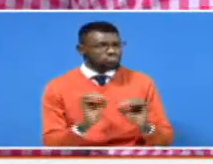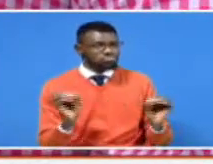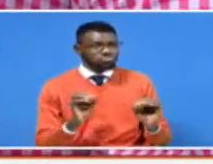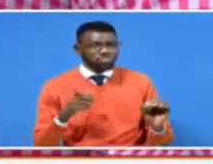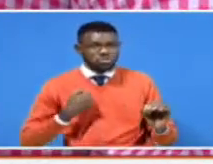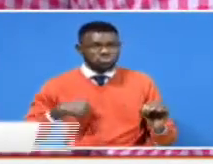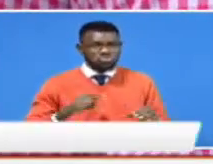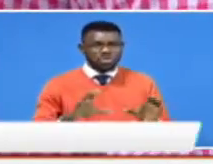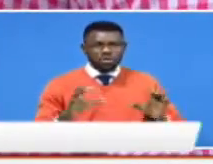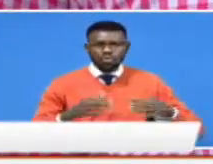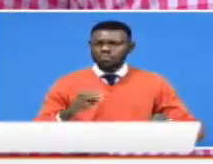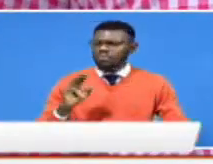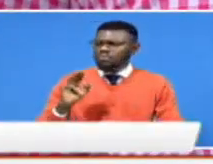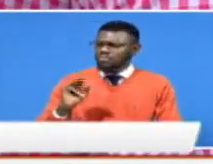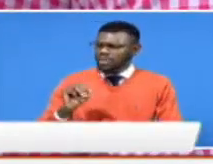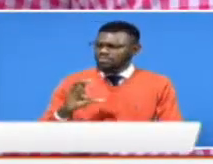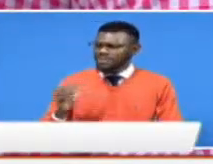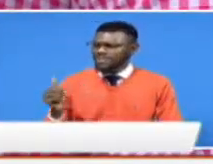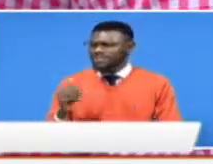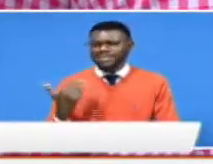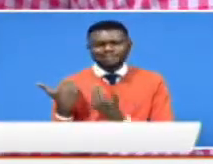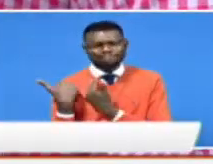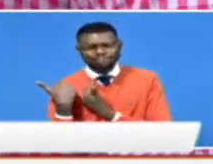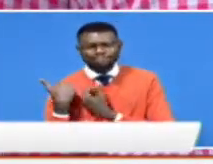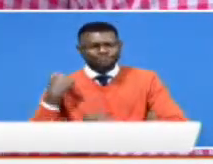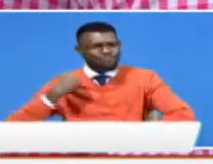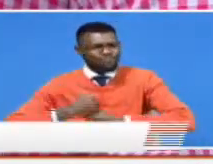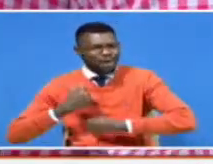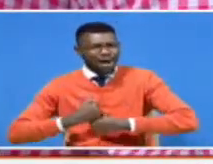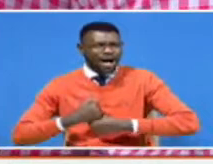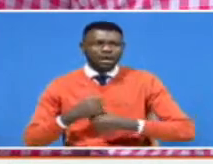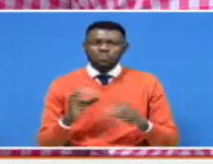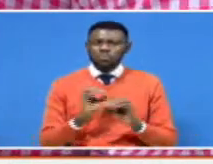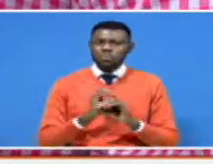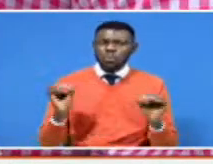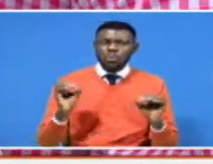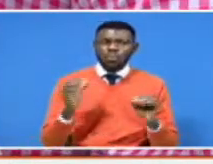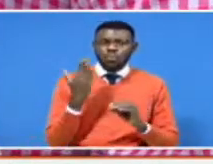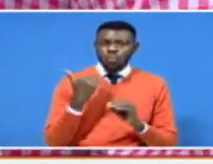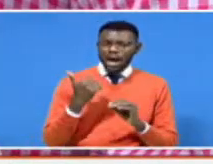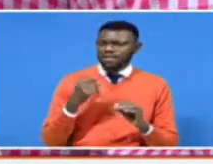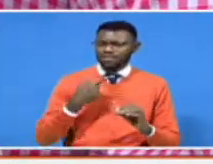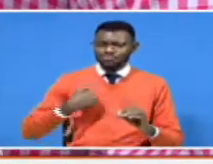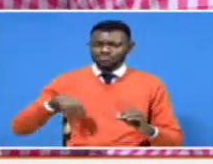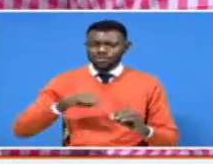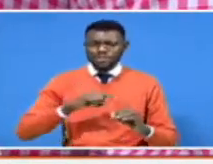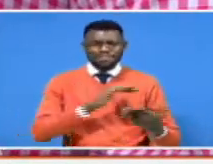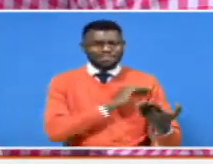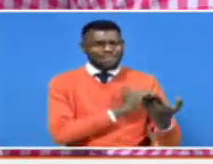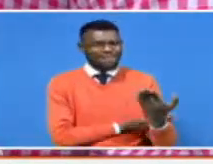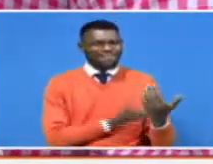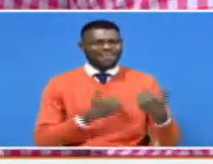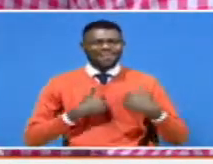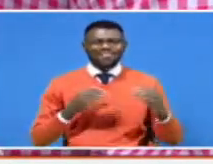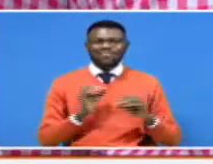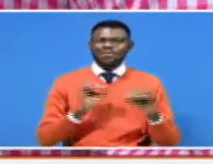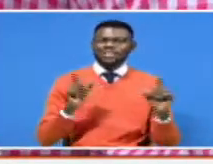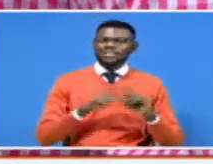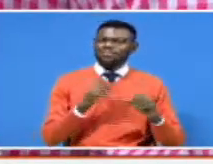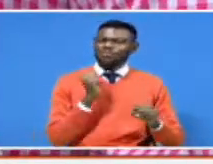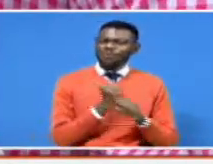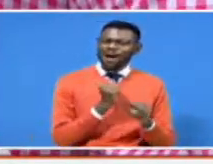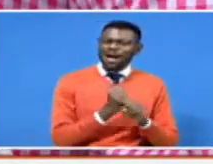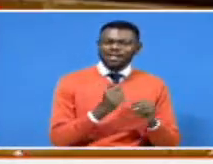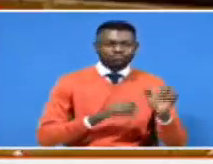MCA tunashindwa kutekeleza majukumu yetu kwa sababu hatujapatiwa uwezo ambao tunastahili na ili tuweze kufanya kazi vile ambavyo